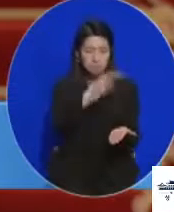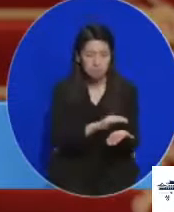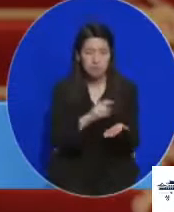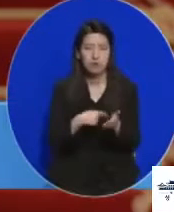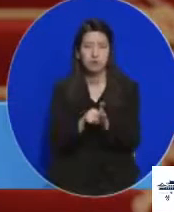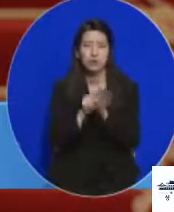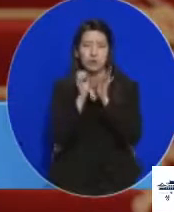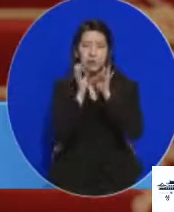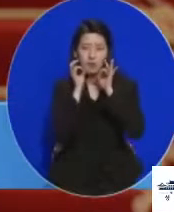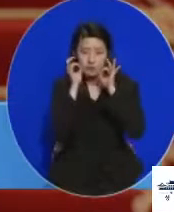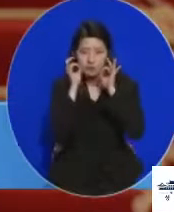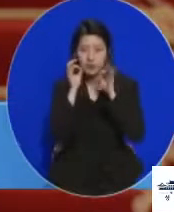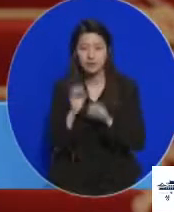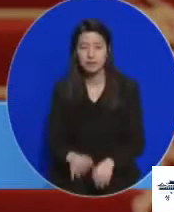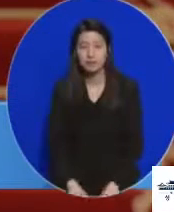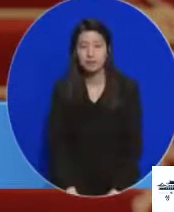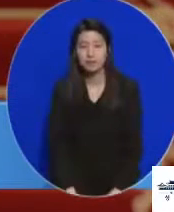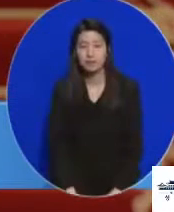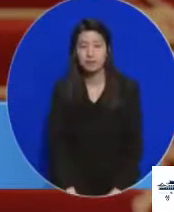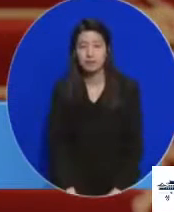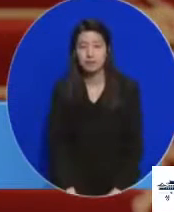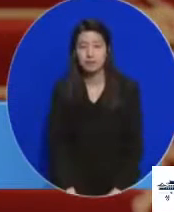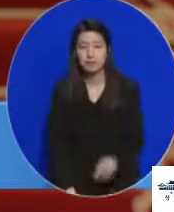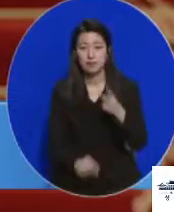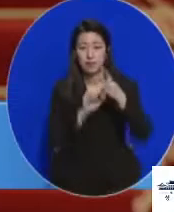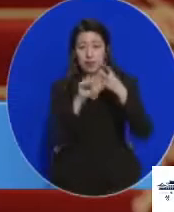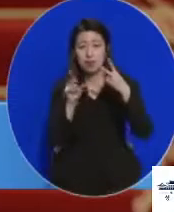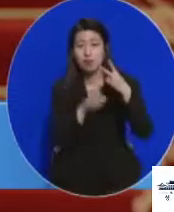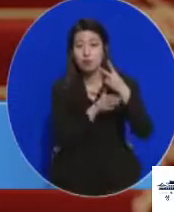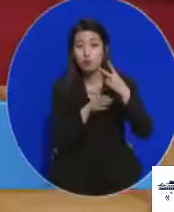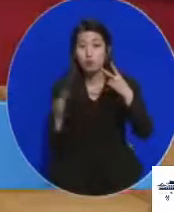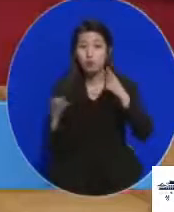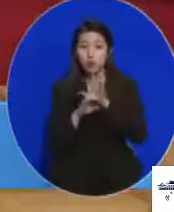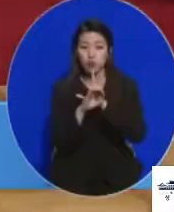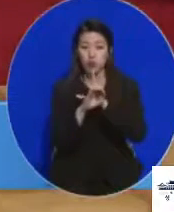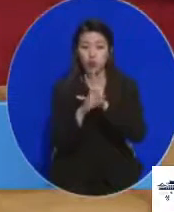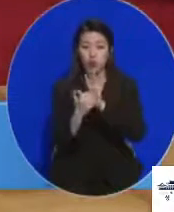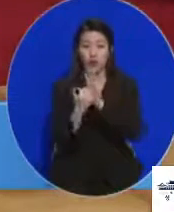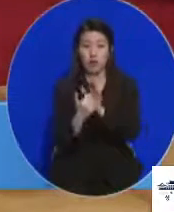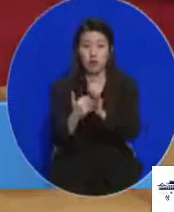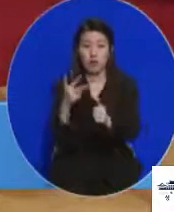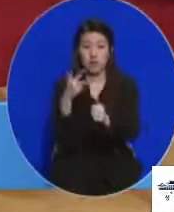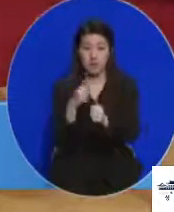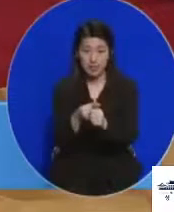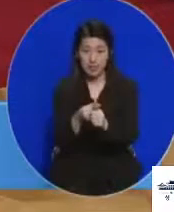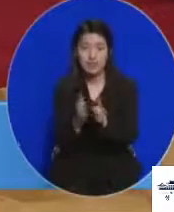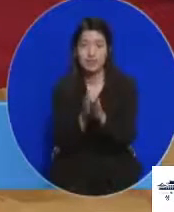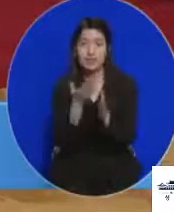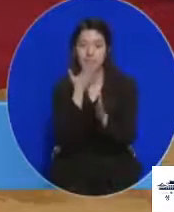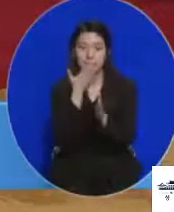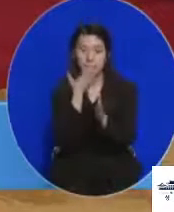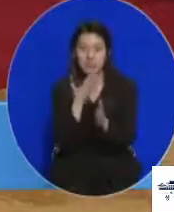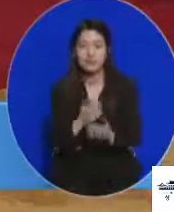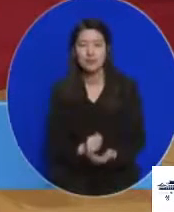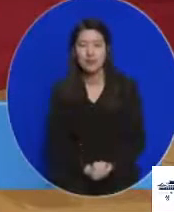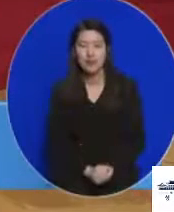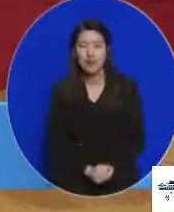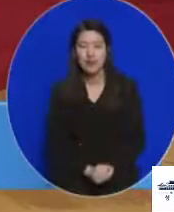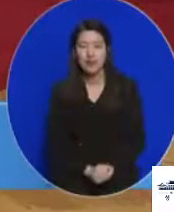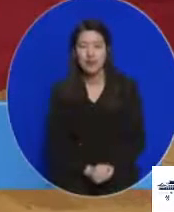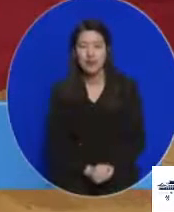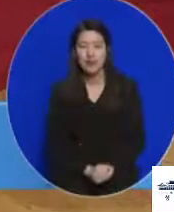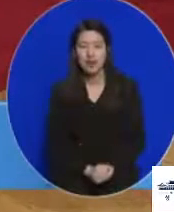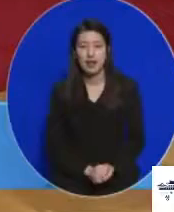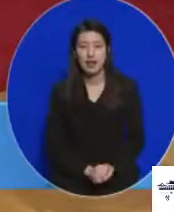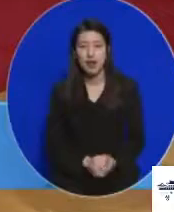다음달이면 백신접종을 시작할 수 있습니다 우선 순위에 따라 순서대로 전 국민이 리